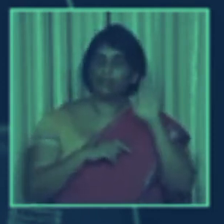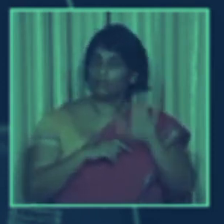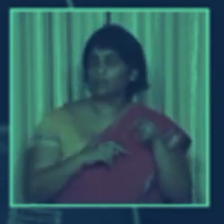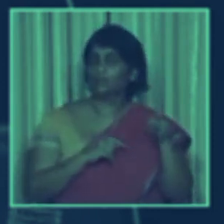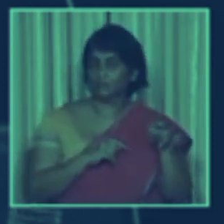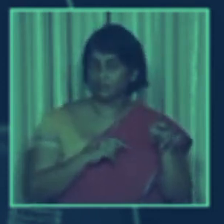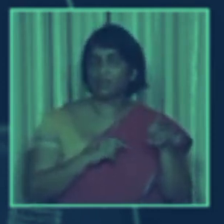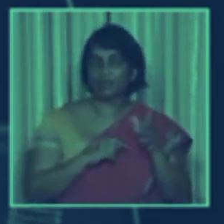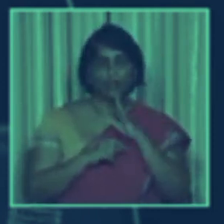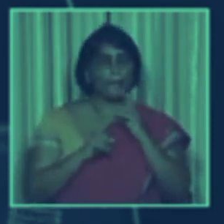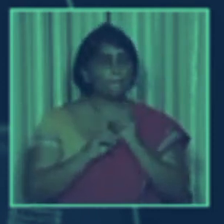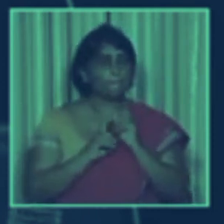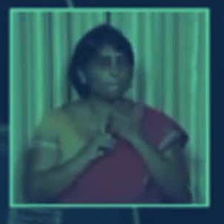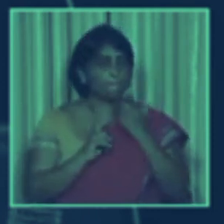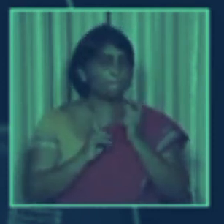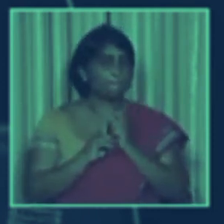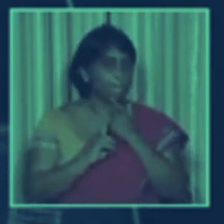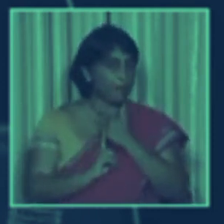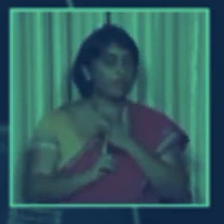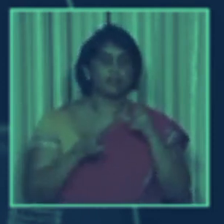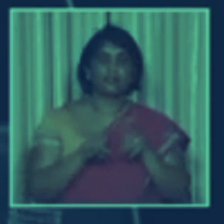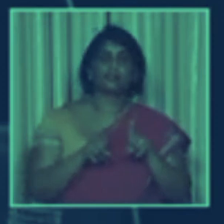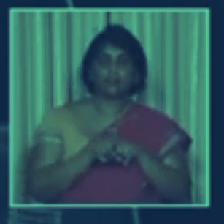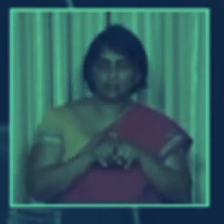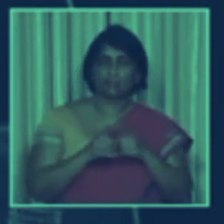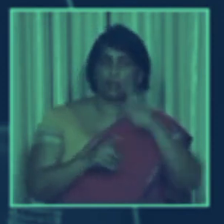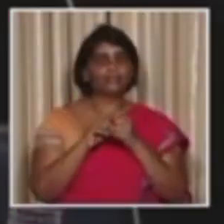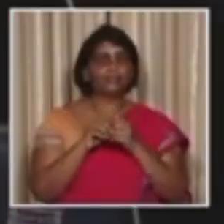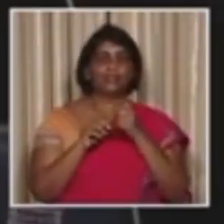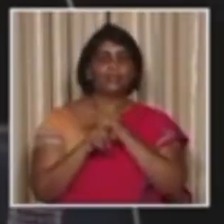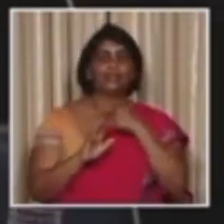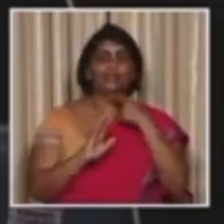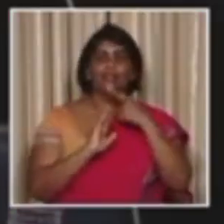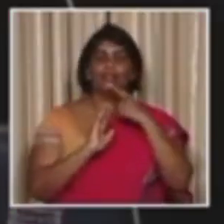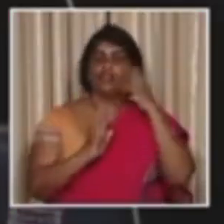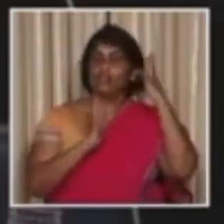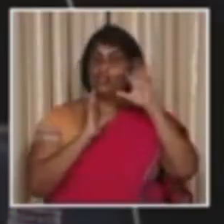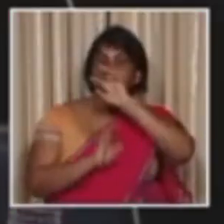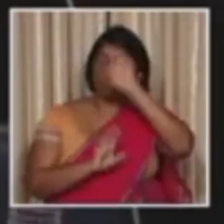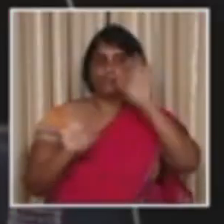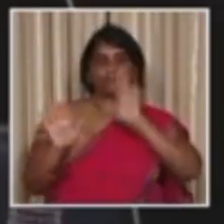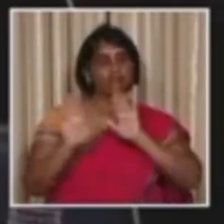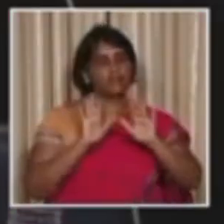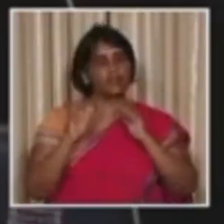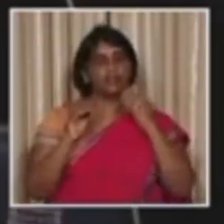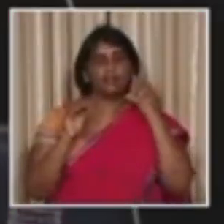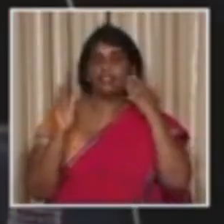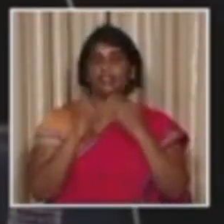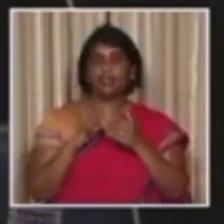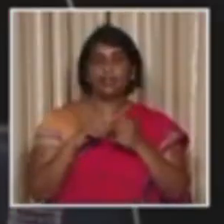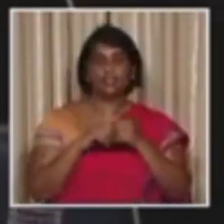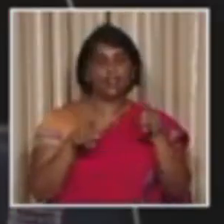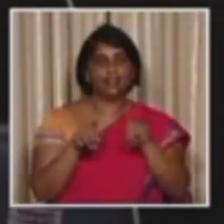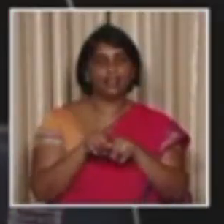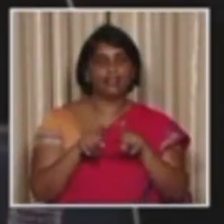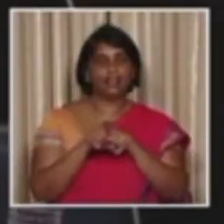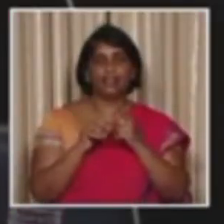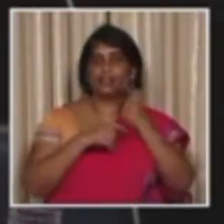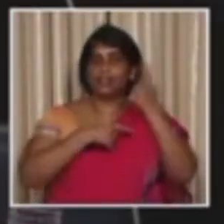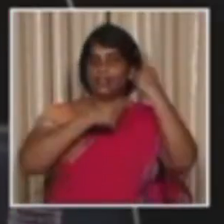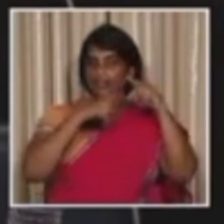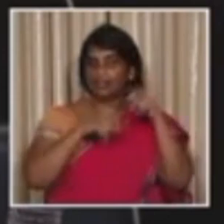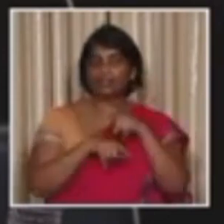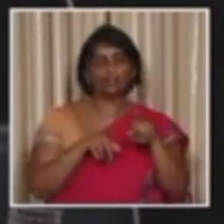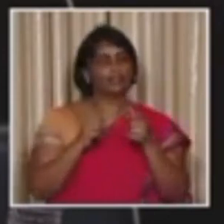கிடைக்கும், நீதிக்கு வெற்றி கிடைக்கும் என்கின்ற நிலைப்பாட்டில் முஸ்லீம்கள் இருக்கிறார்கள். இன்று பாலஸ்தீன மக்கள்